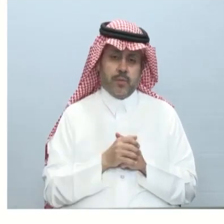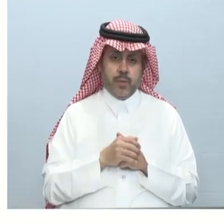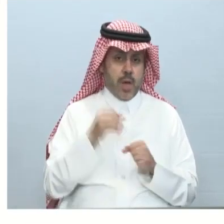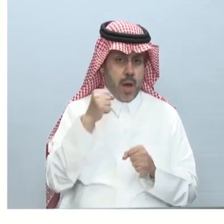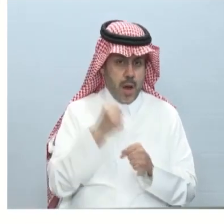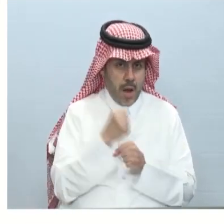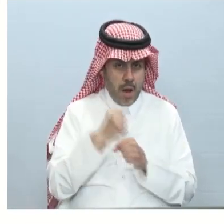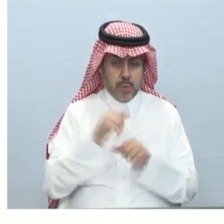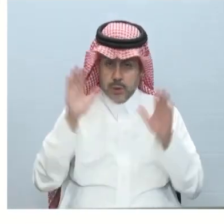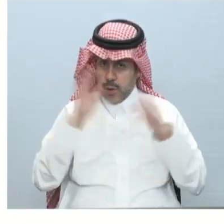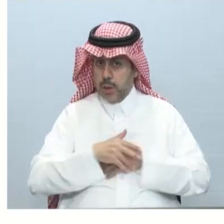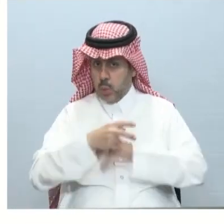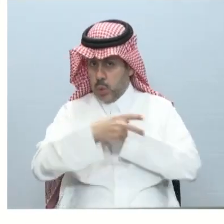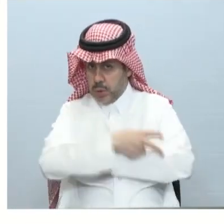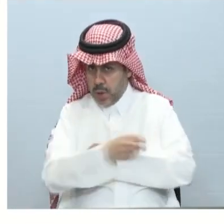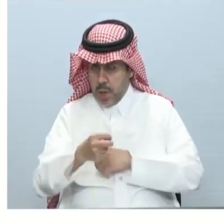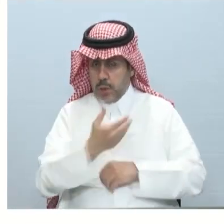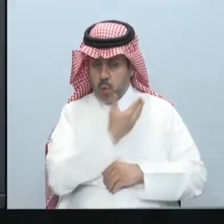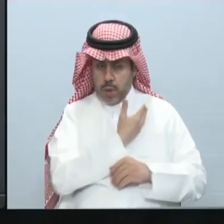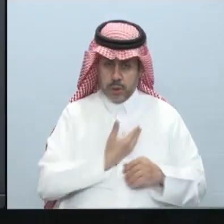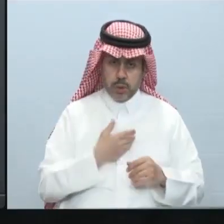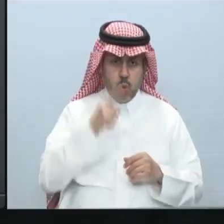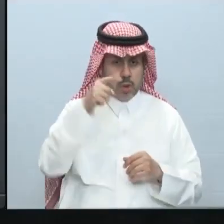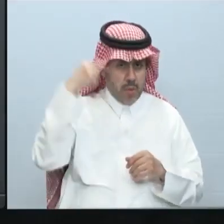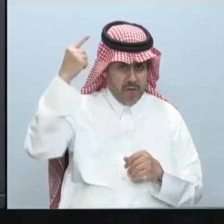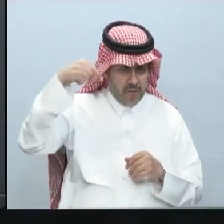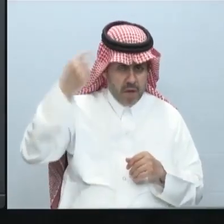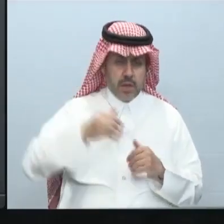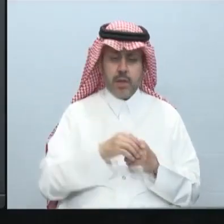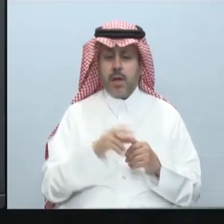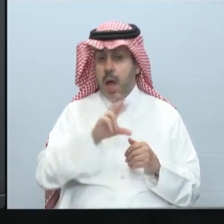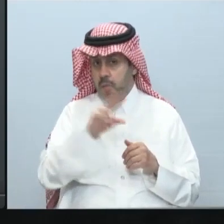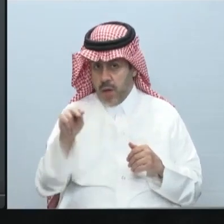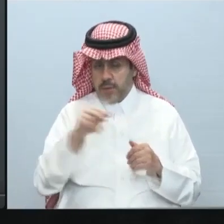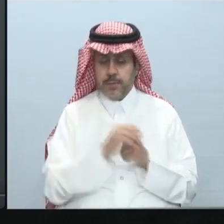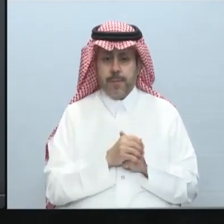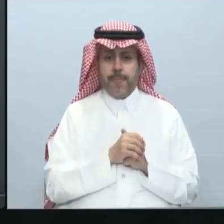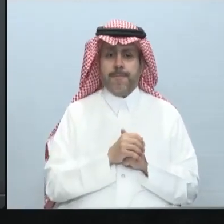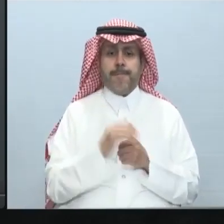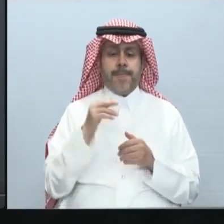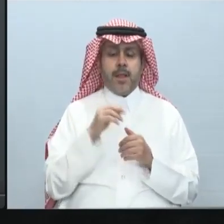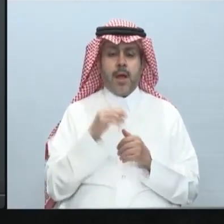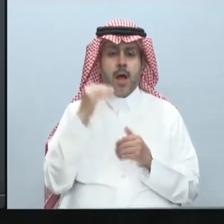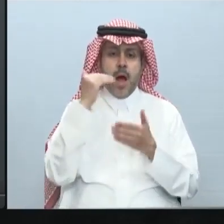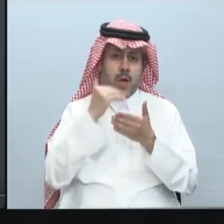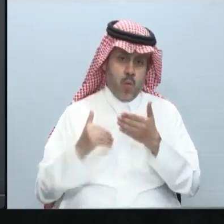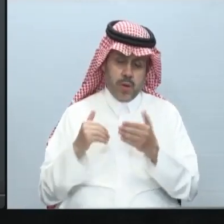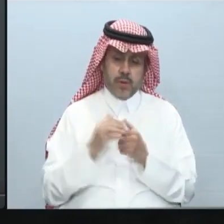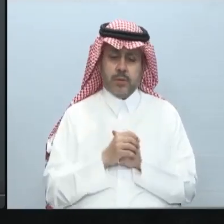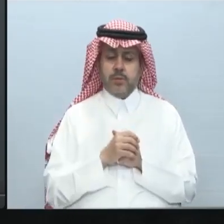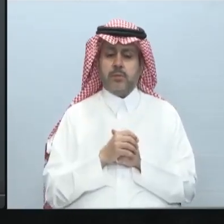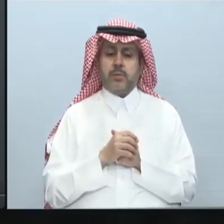الصلاه وايتاء الزكاه والحج وانتم حاولوا ان تكثروا من هذه الامثله وتتنوع في